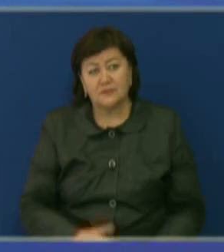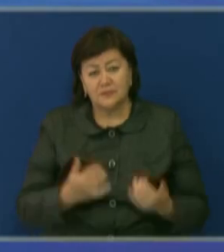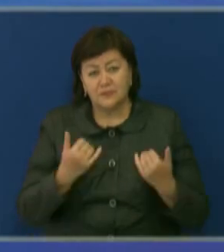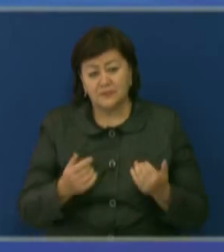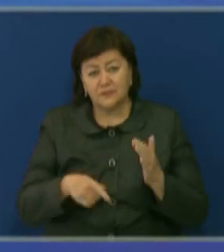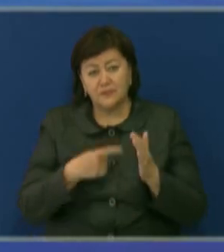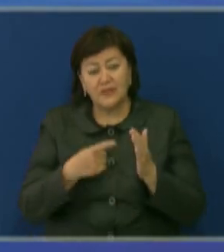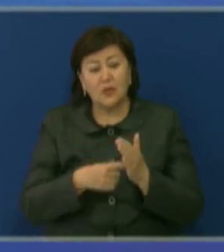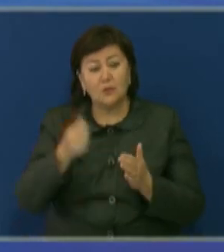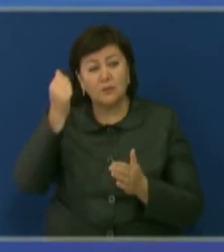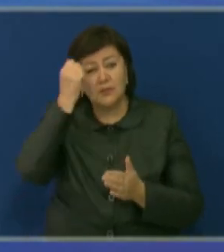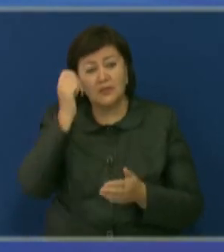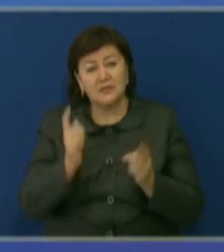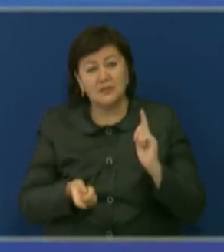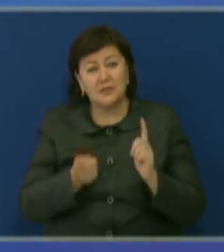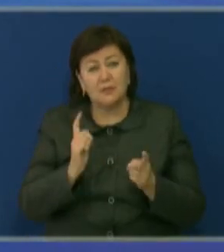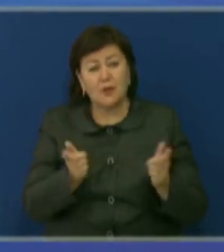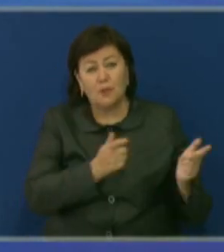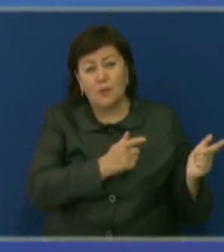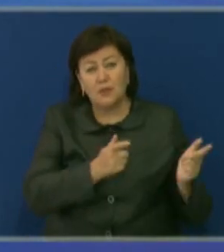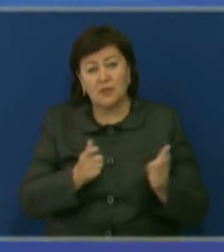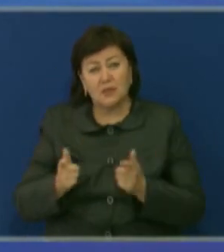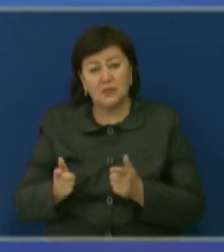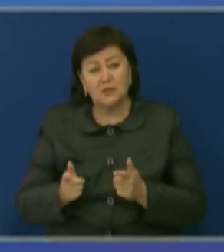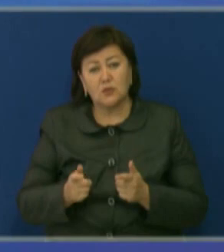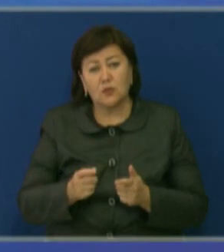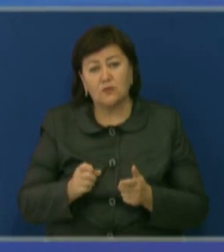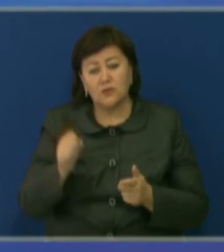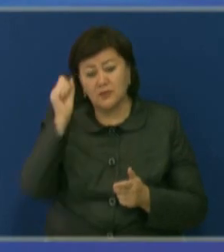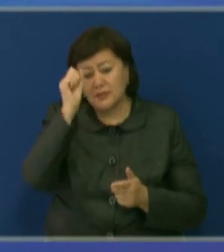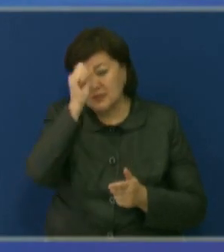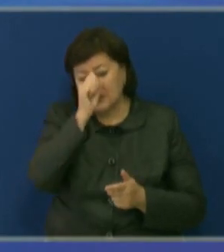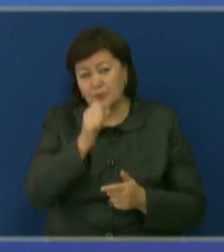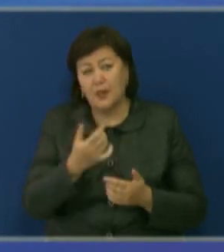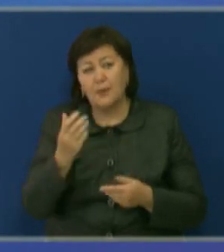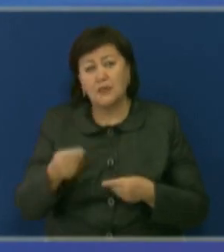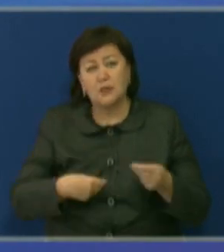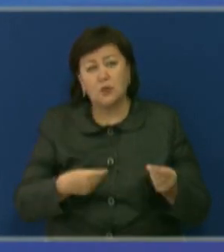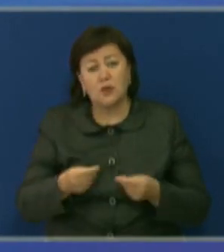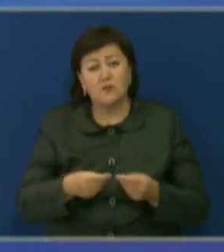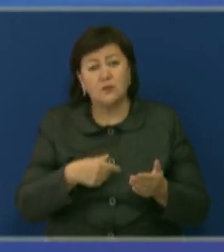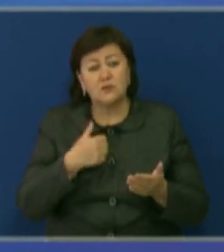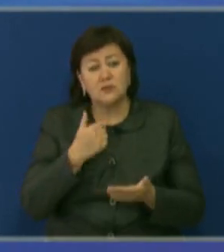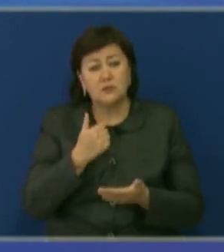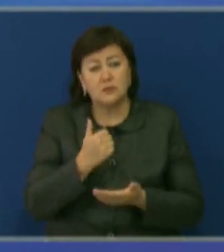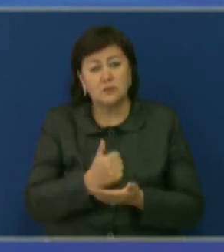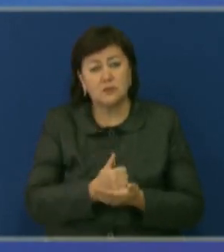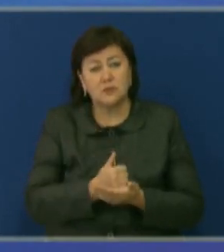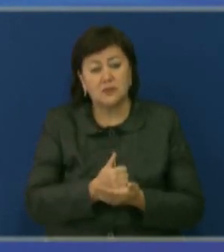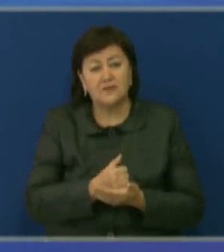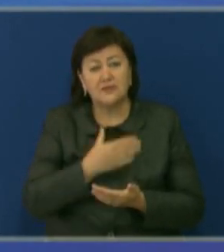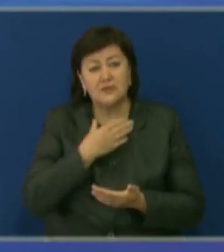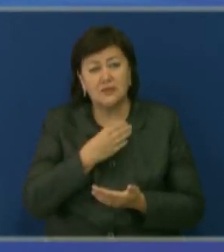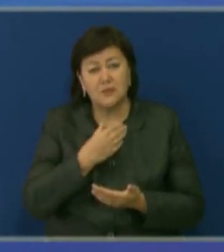Сегодня в городском Уемате прошло заседание штаба по подготовке к предстоящему отопительному сезону под руководством акима Семея Бахтжана Баяхметова. Как